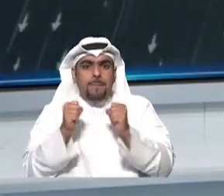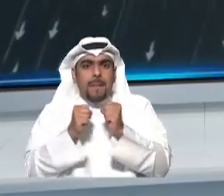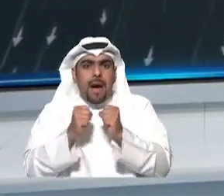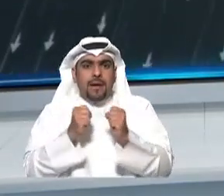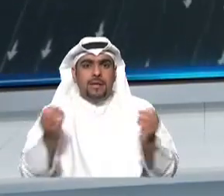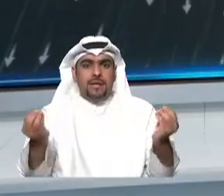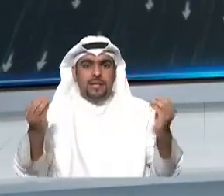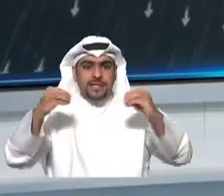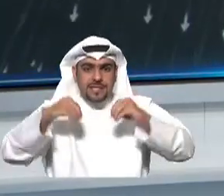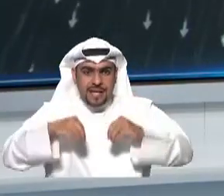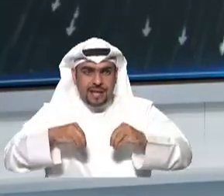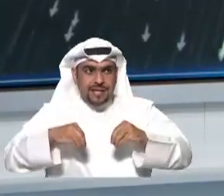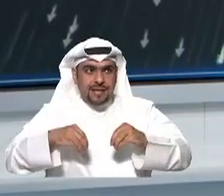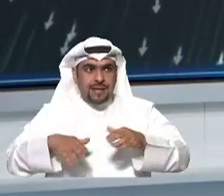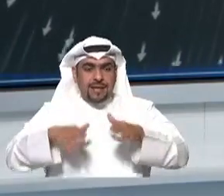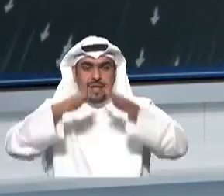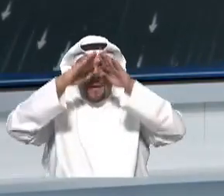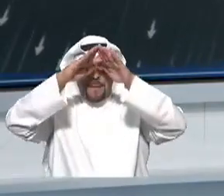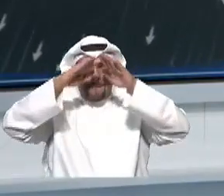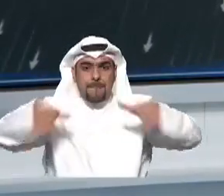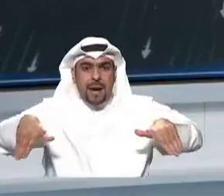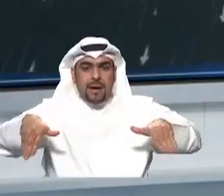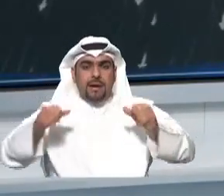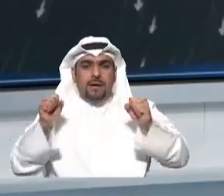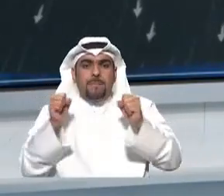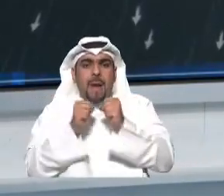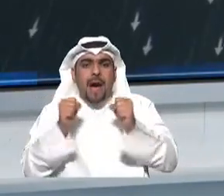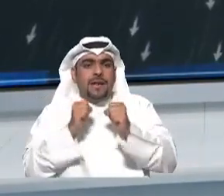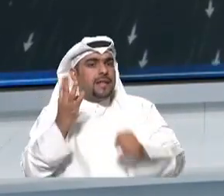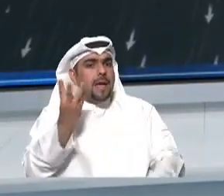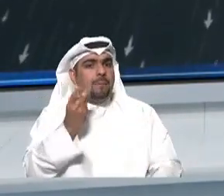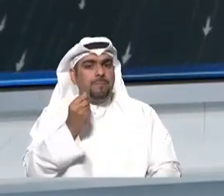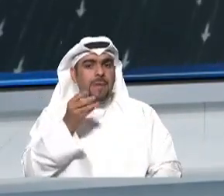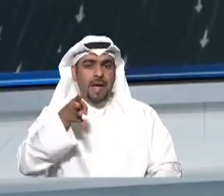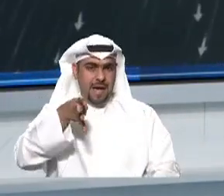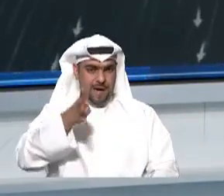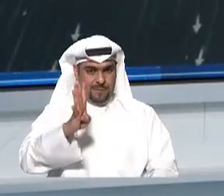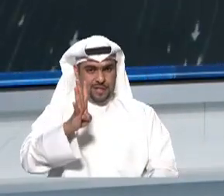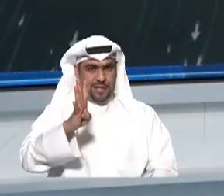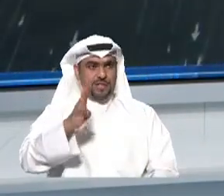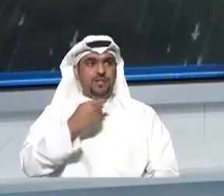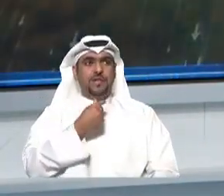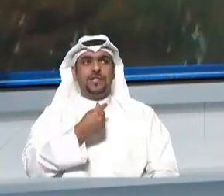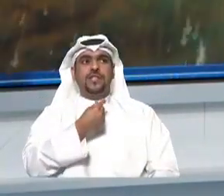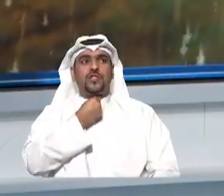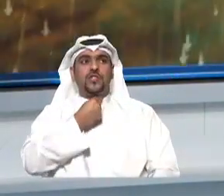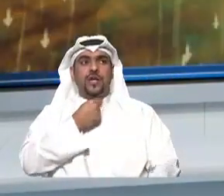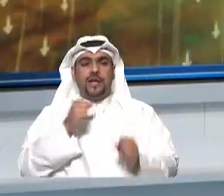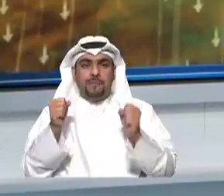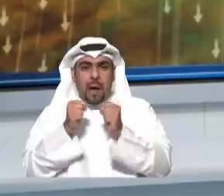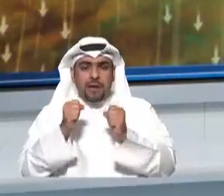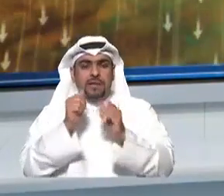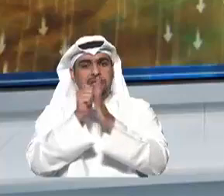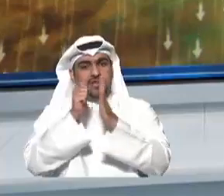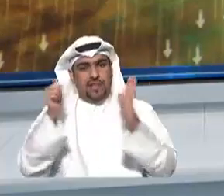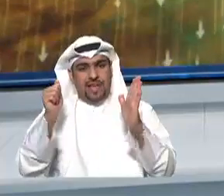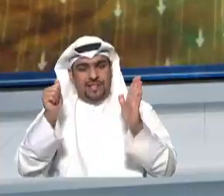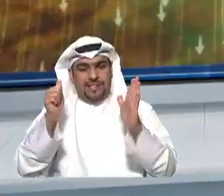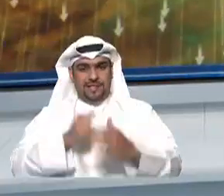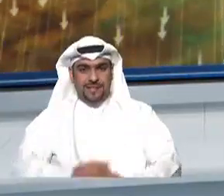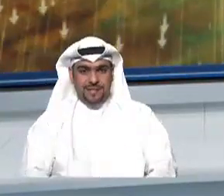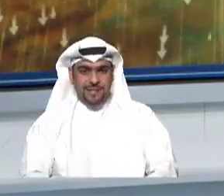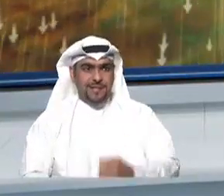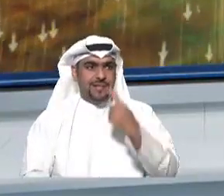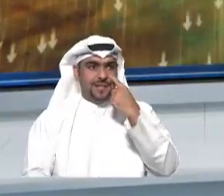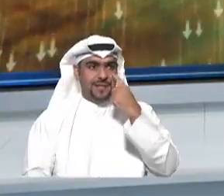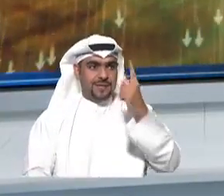ما بين 14 إلى 19 درجة مئوية، مع سماء صافية والبحر خفيف إلى معتدل الموج من 1 إلى 4 قدم. منتصف نهار